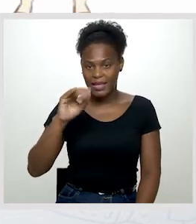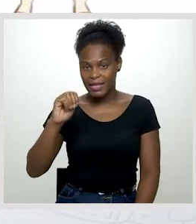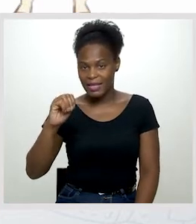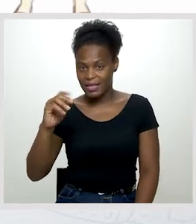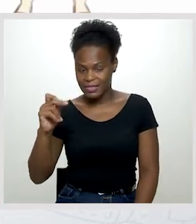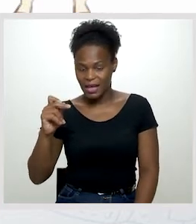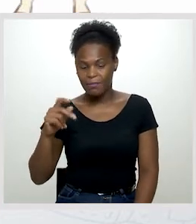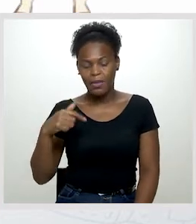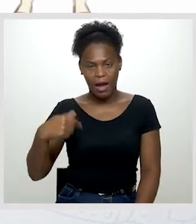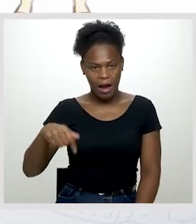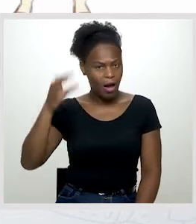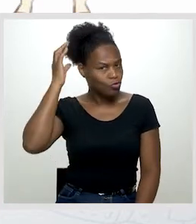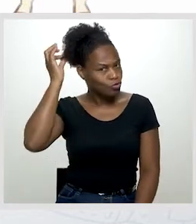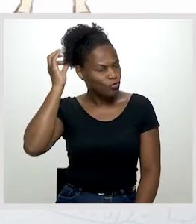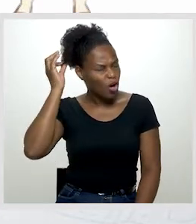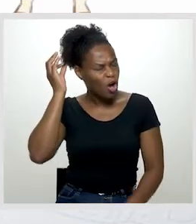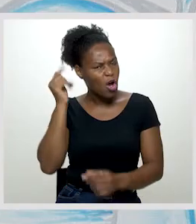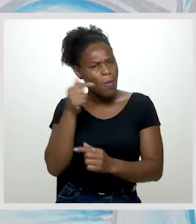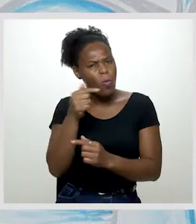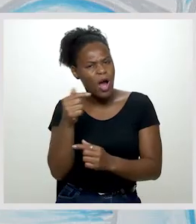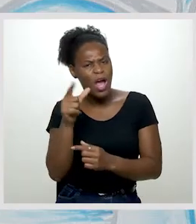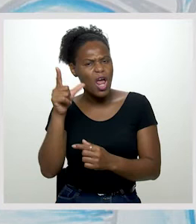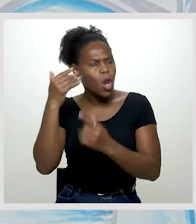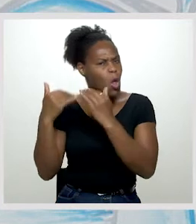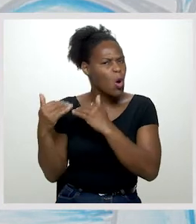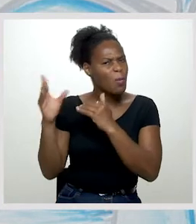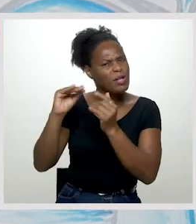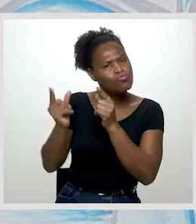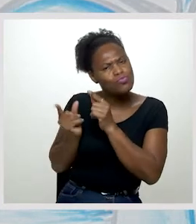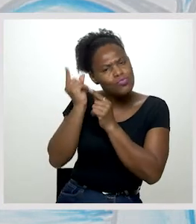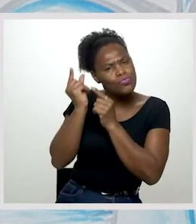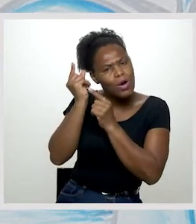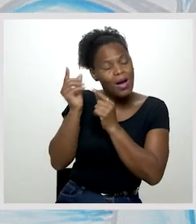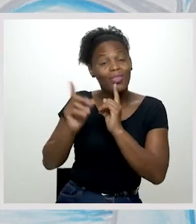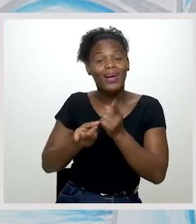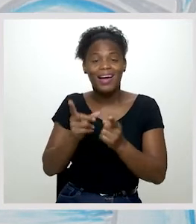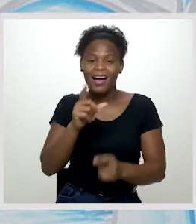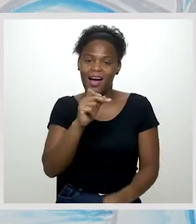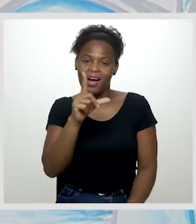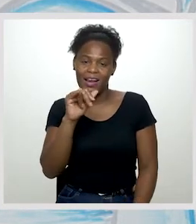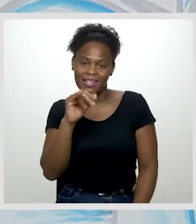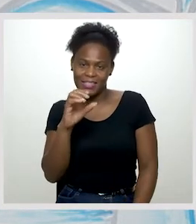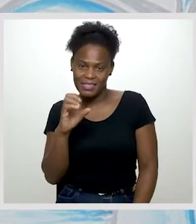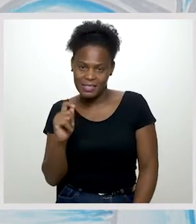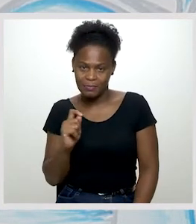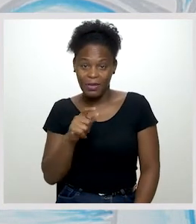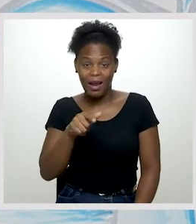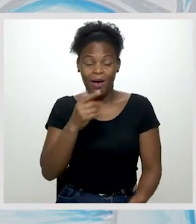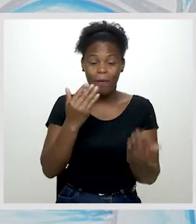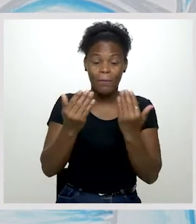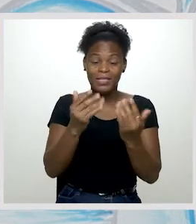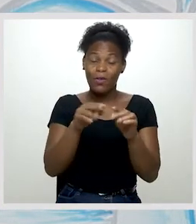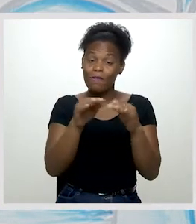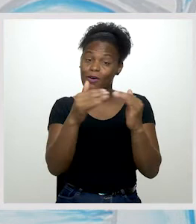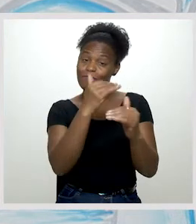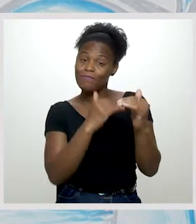a les cheveux moins longs qu'Alice. Ici, nous avons fait une comparaison au niveau de infériorité.